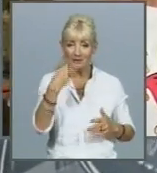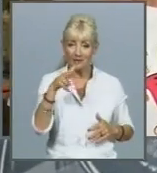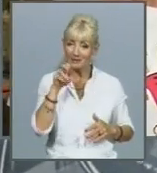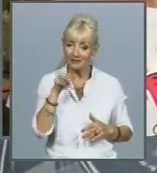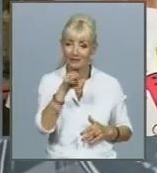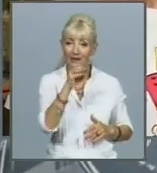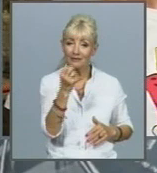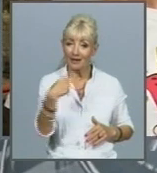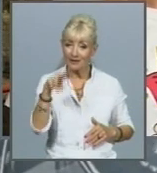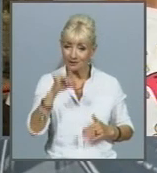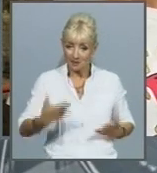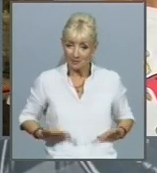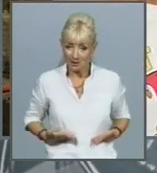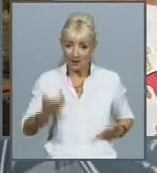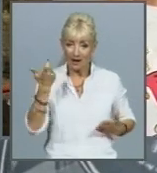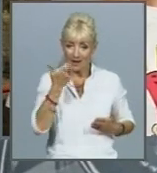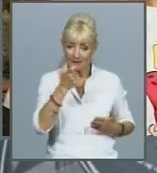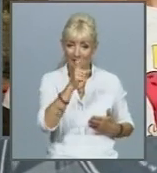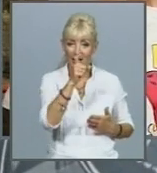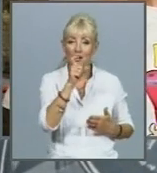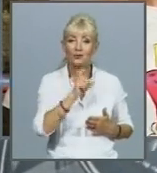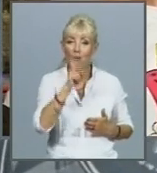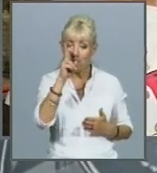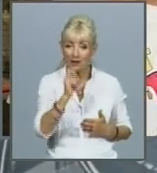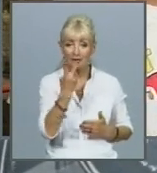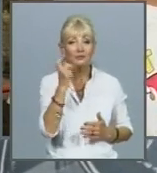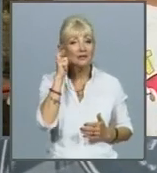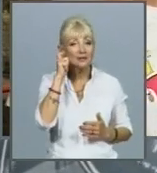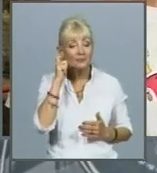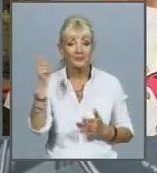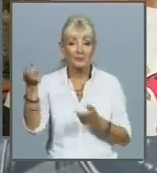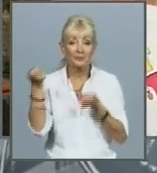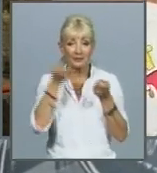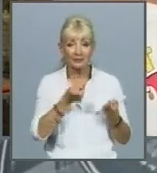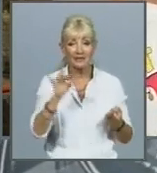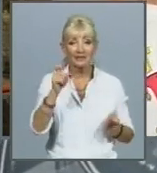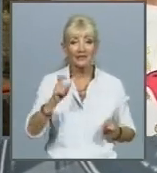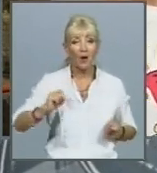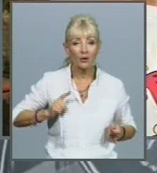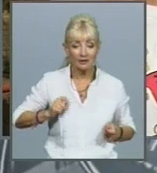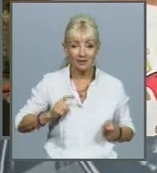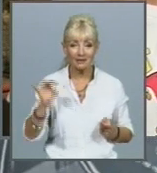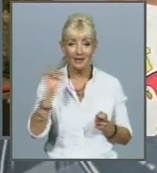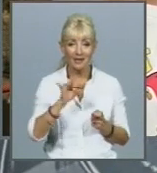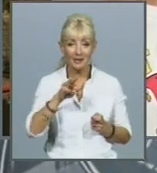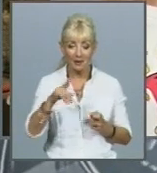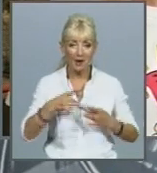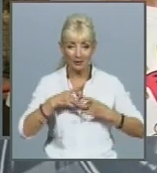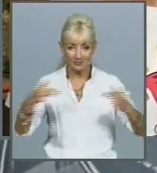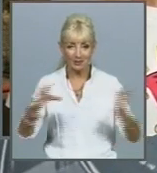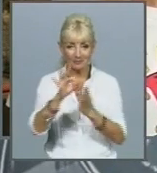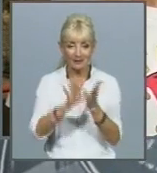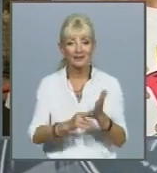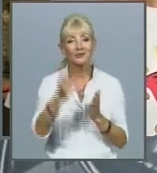Тенді – мешканка Харківського зоопарку. В дворічному віці вона приїхала до Харкова з Одеси, а значить ми святкуємо відразу